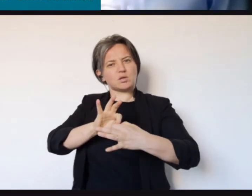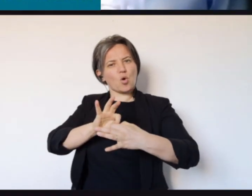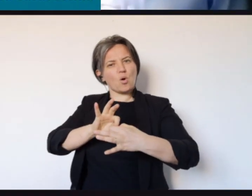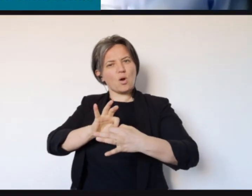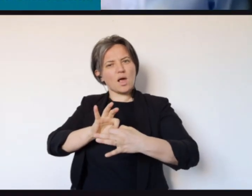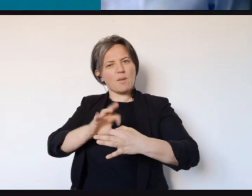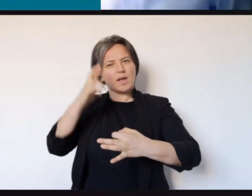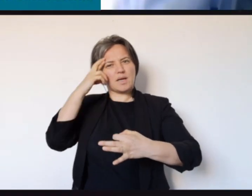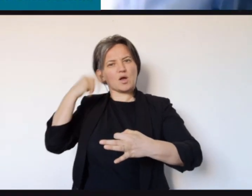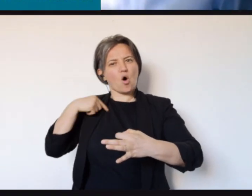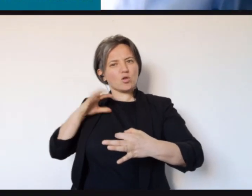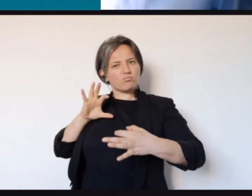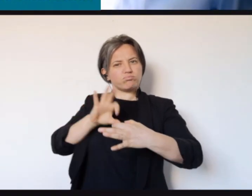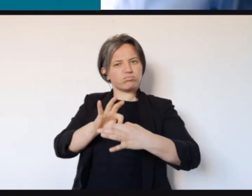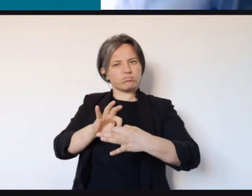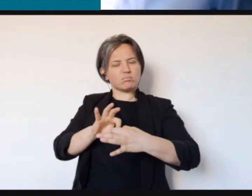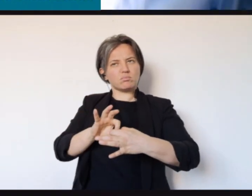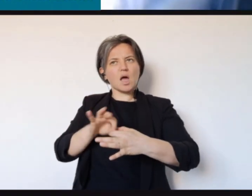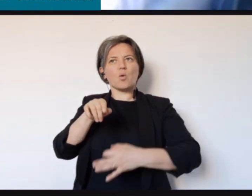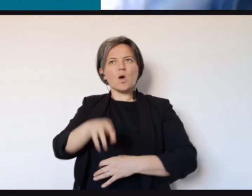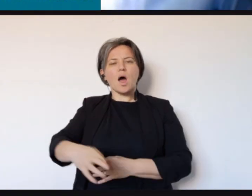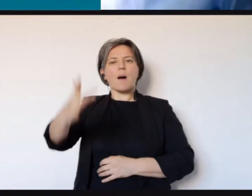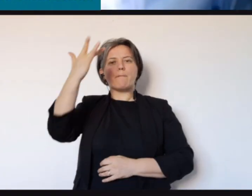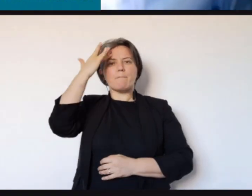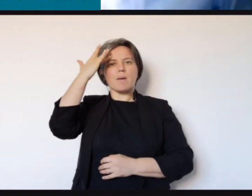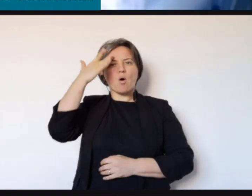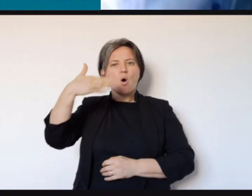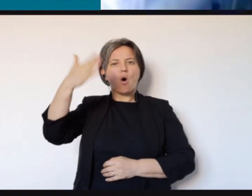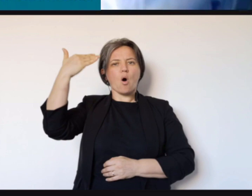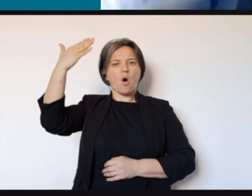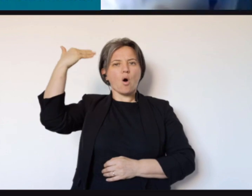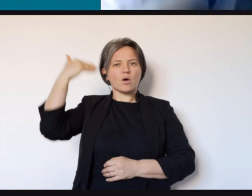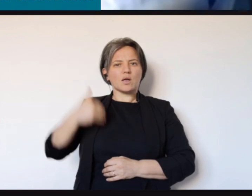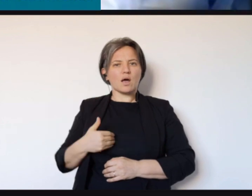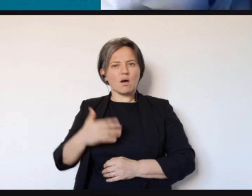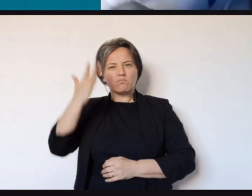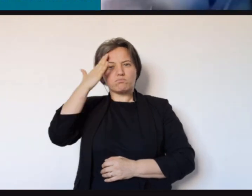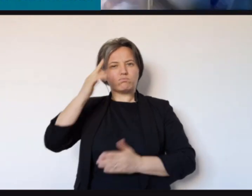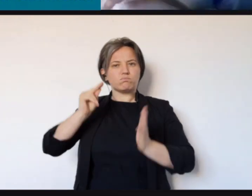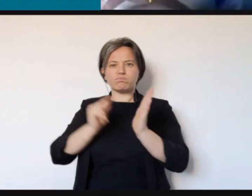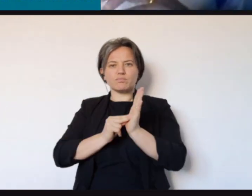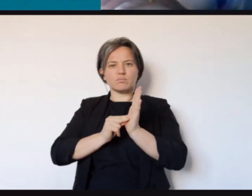memoria, ci aiuta in qualche modo a